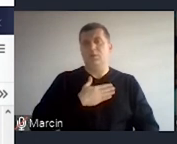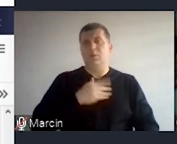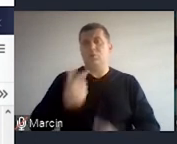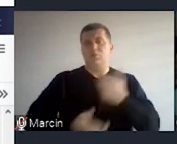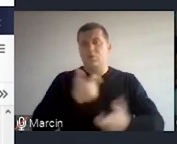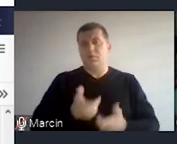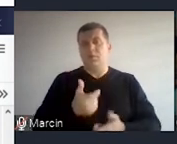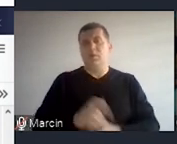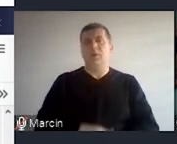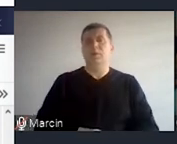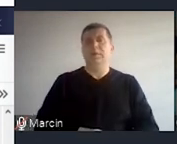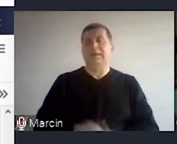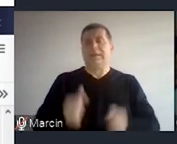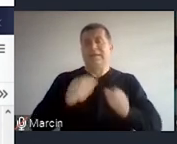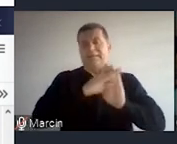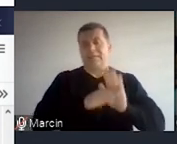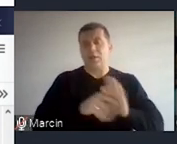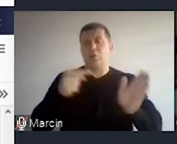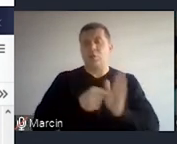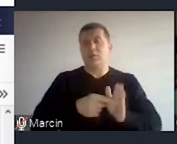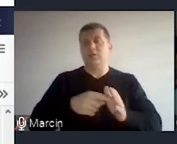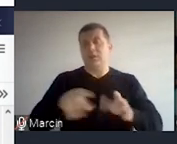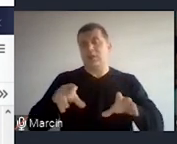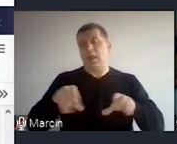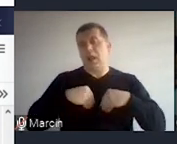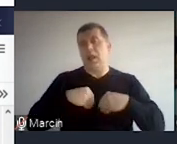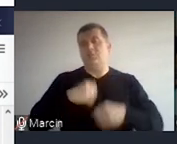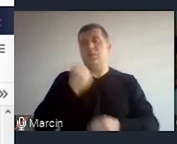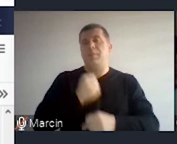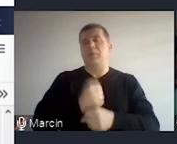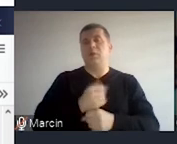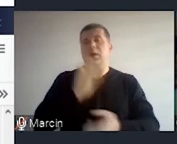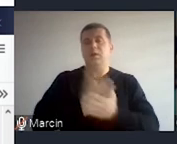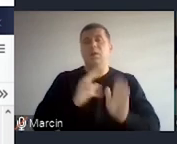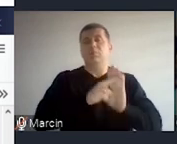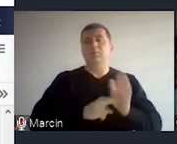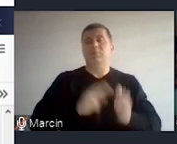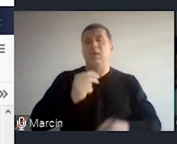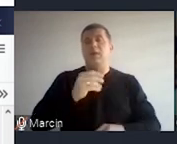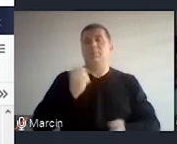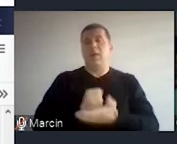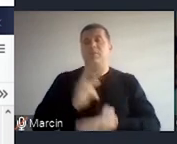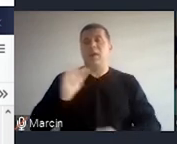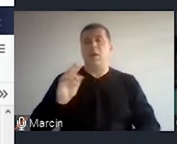stosowania zasad dotyczących angażowania personelu, tylko przepisy prawa krajowego.